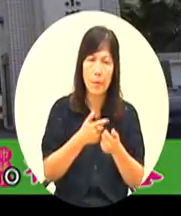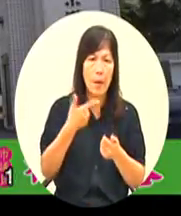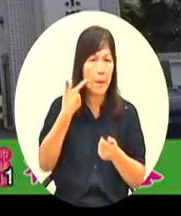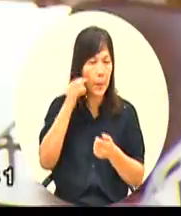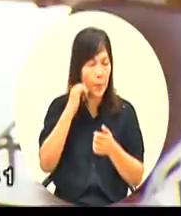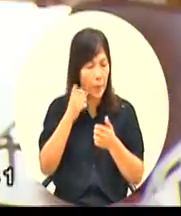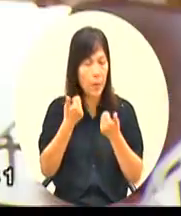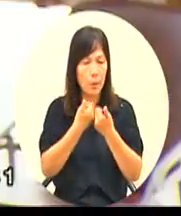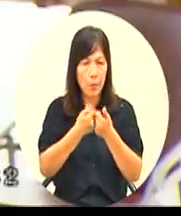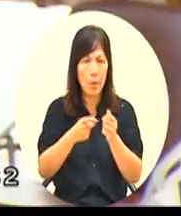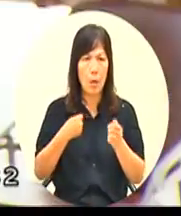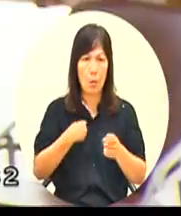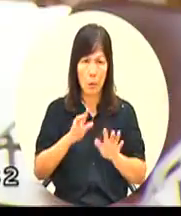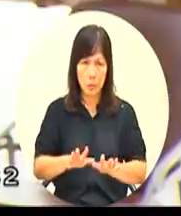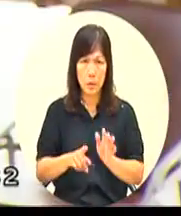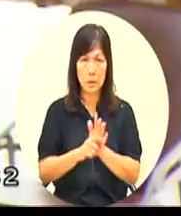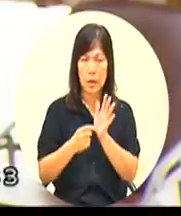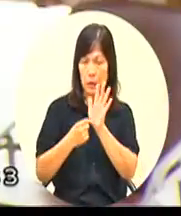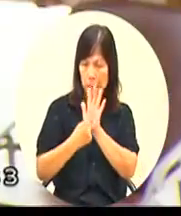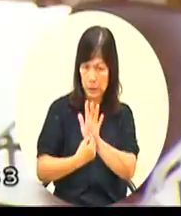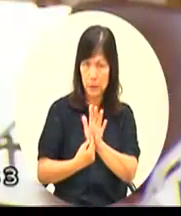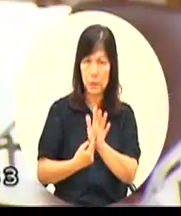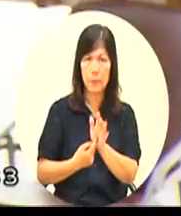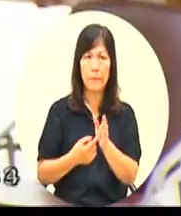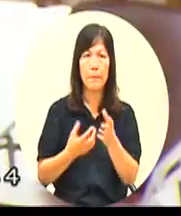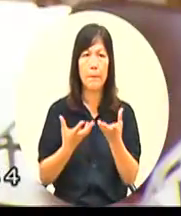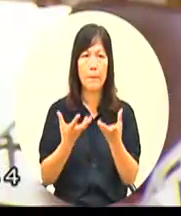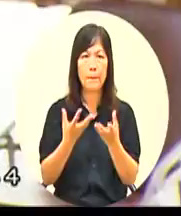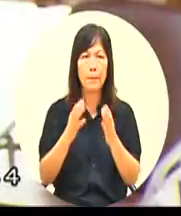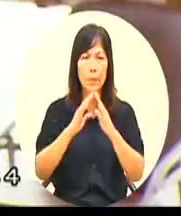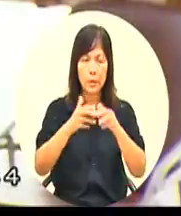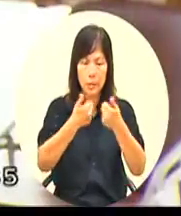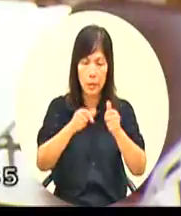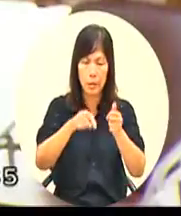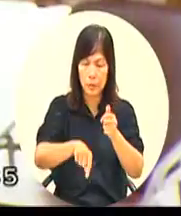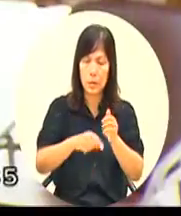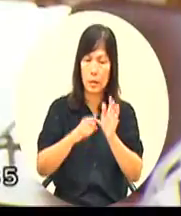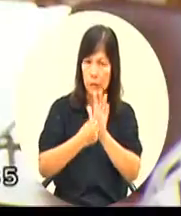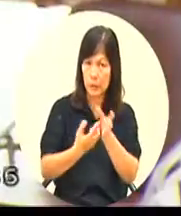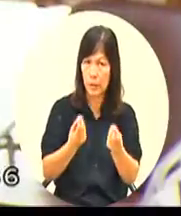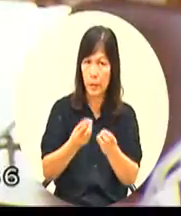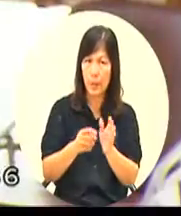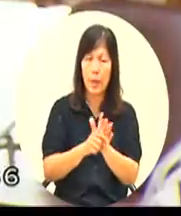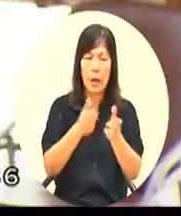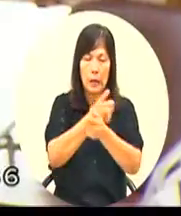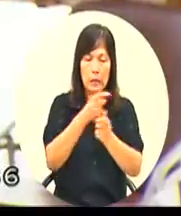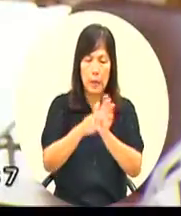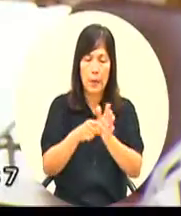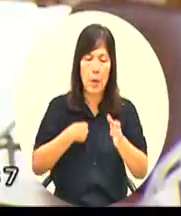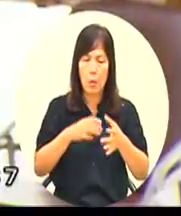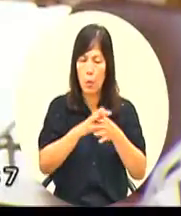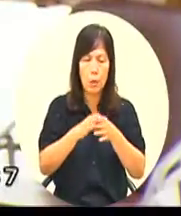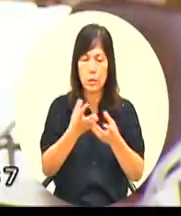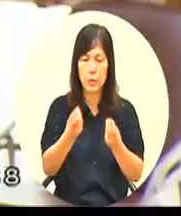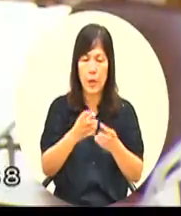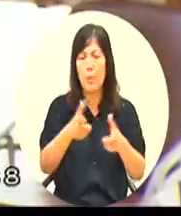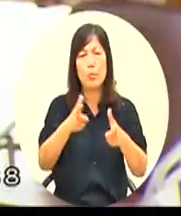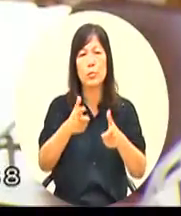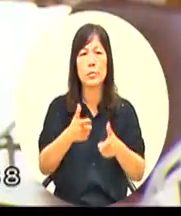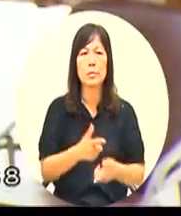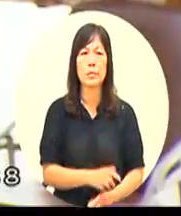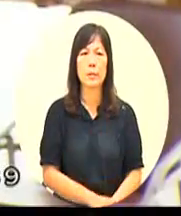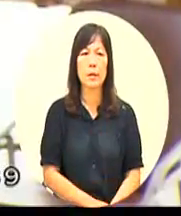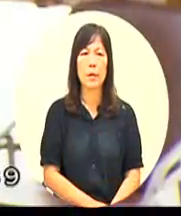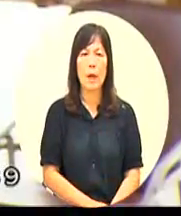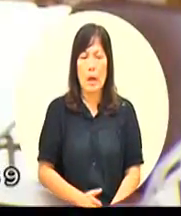荣今天没有呈现在我们议会来讲，没有不表示我没有关心你们，我真的